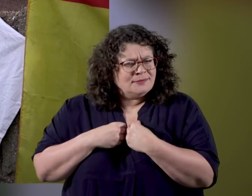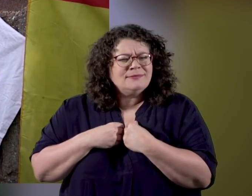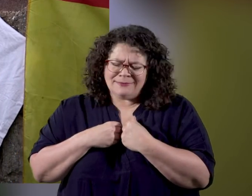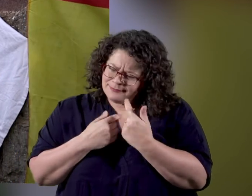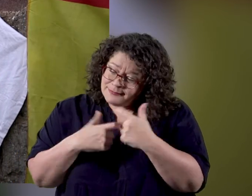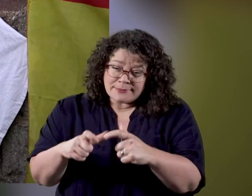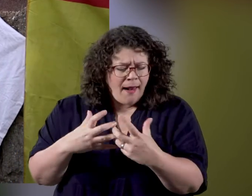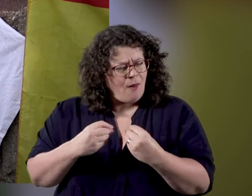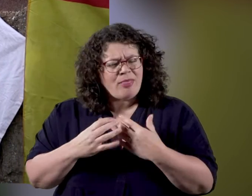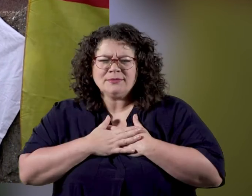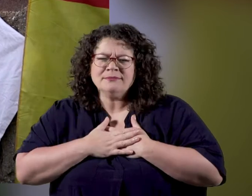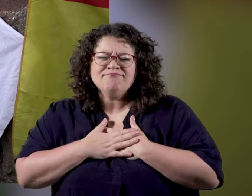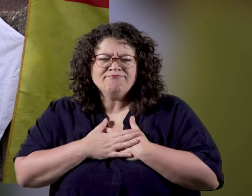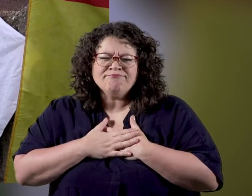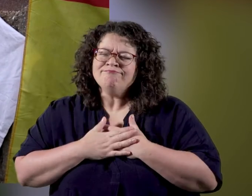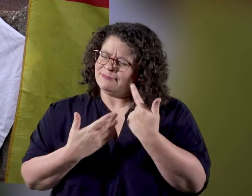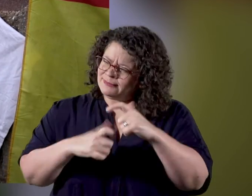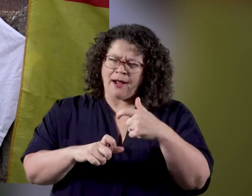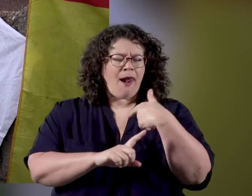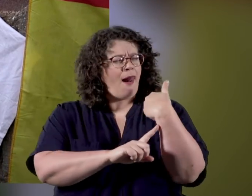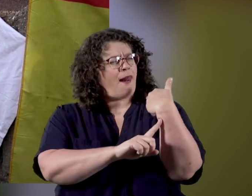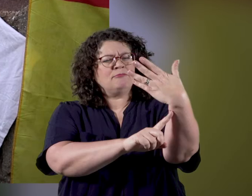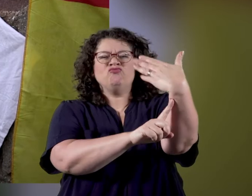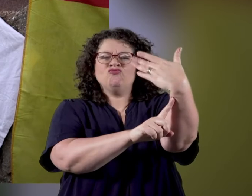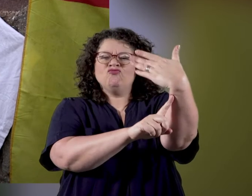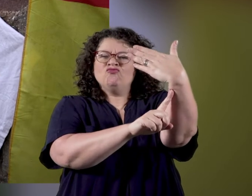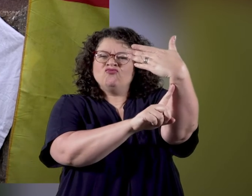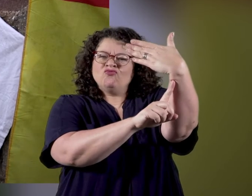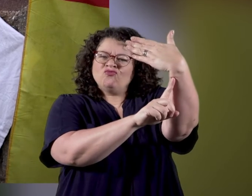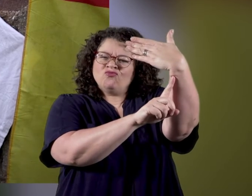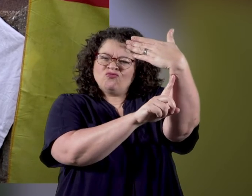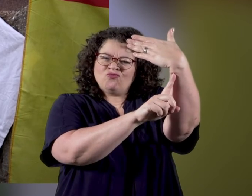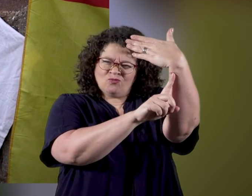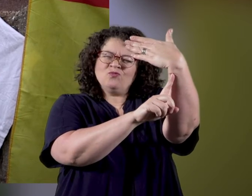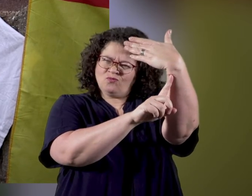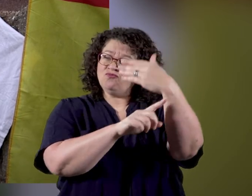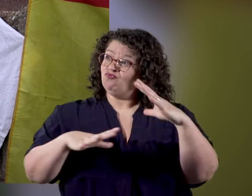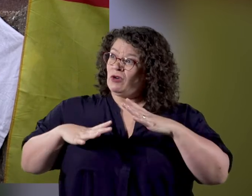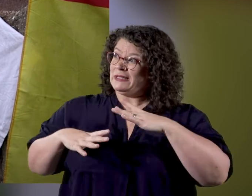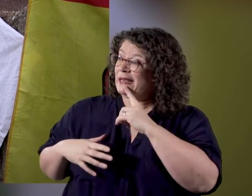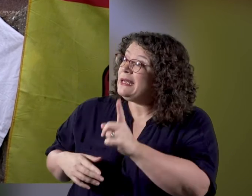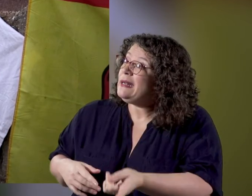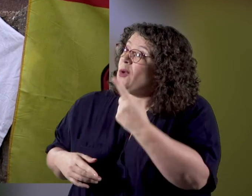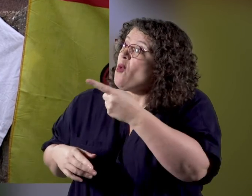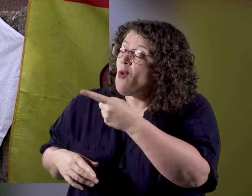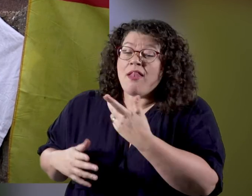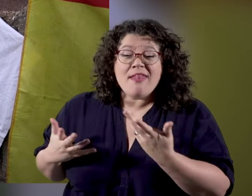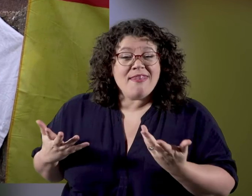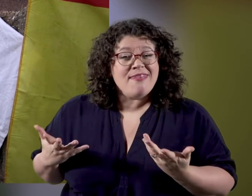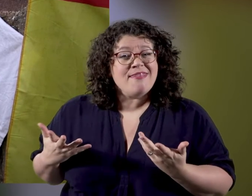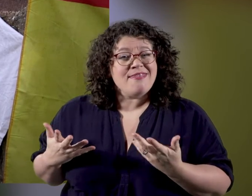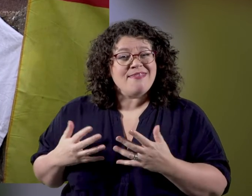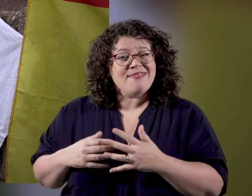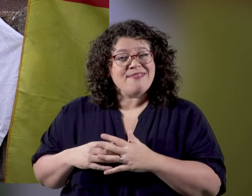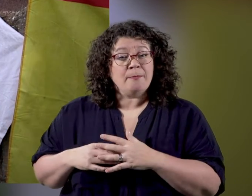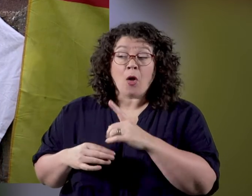gwlad, yna eich gwaith chi, ei filwyr troed, yw ei ddarganfod. Cyn i filwyr Lloegr ddod ar ei